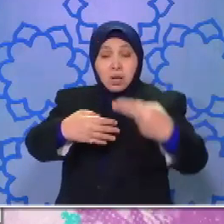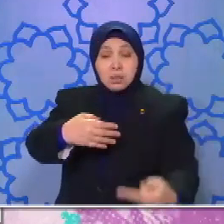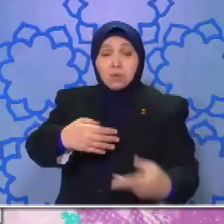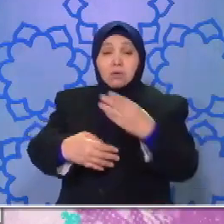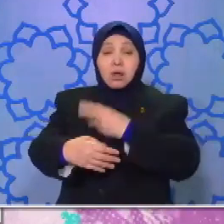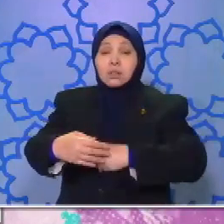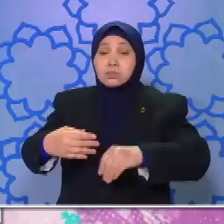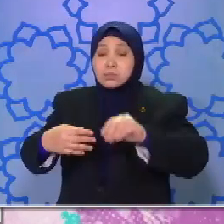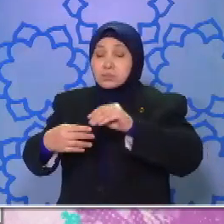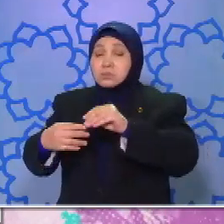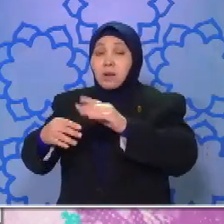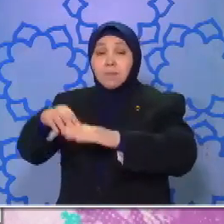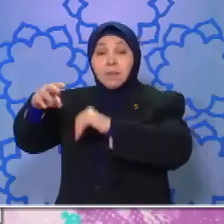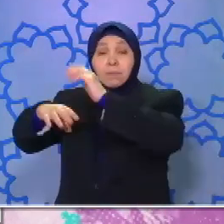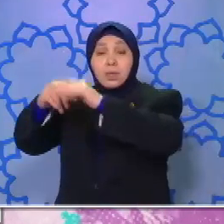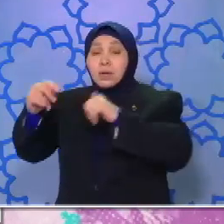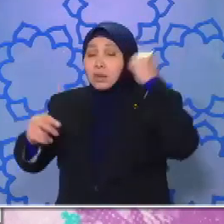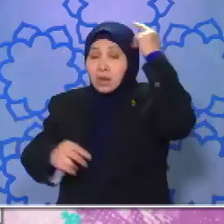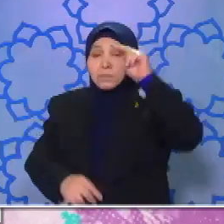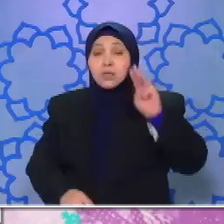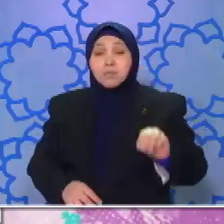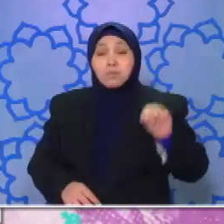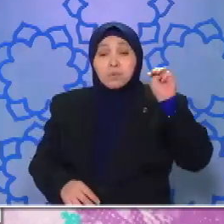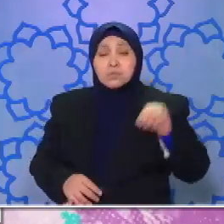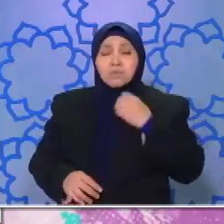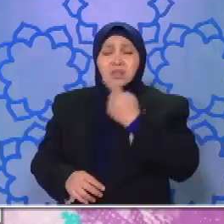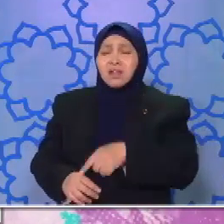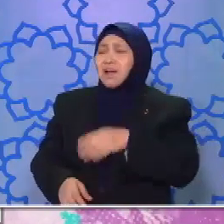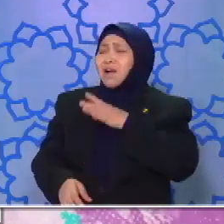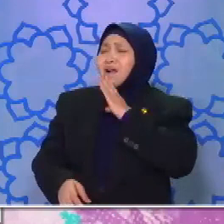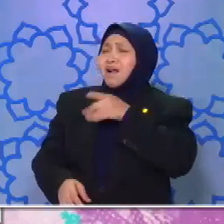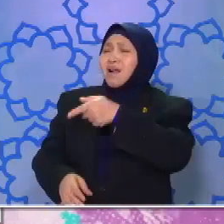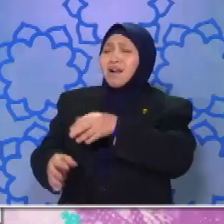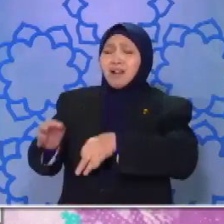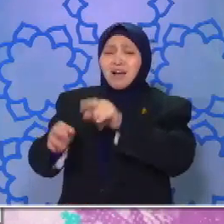يضيفوهما فوجدا فيها جدارا